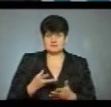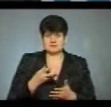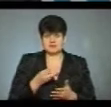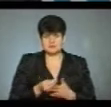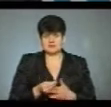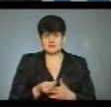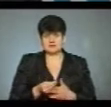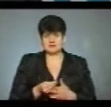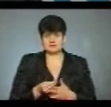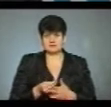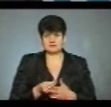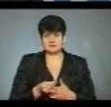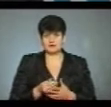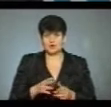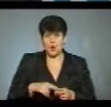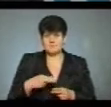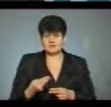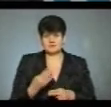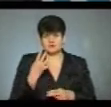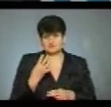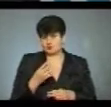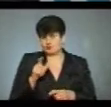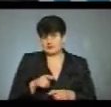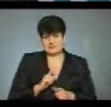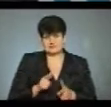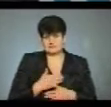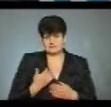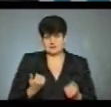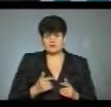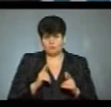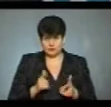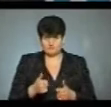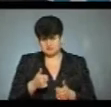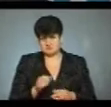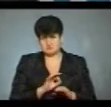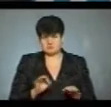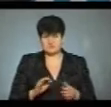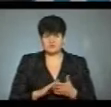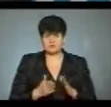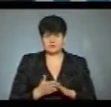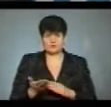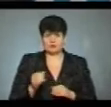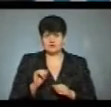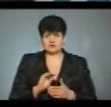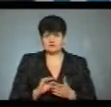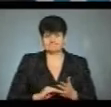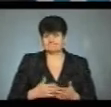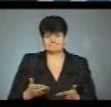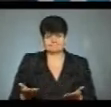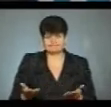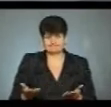компенсацію за 4, подвійну, якщо люди не погоджується. Якщо погоджується, окей, це ваші умови, можете що завгодно написати.